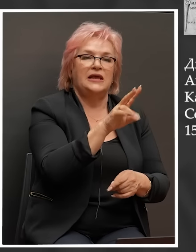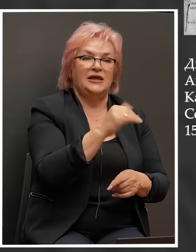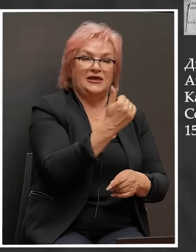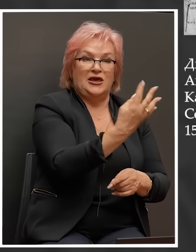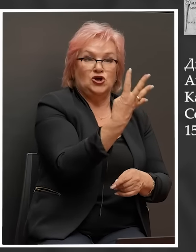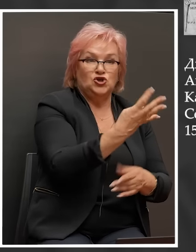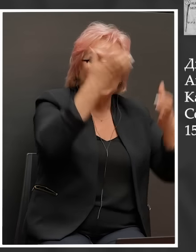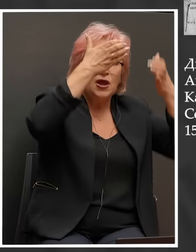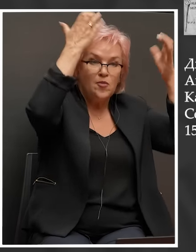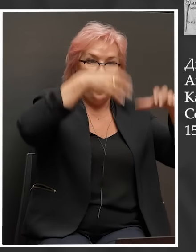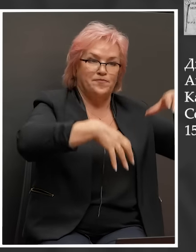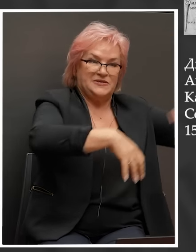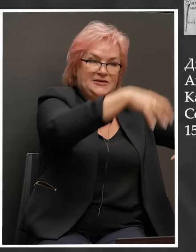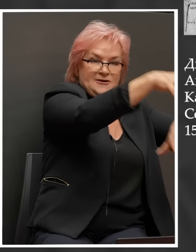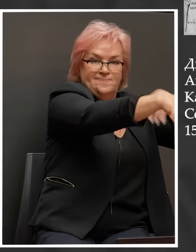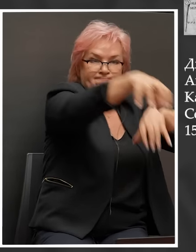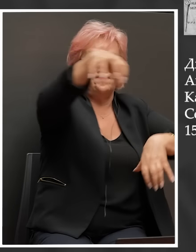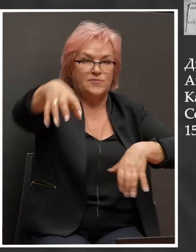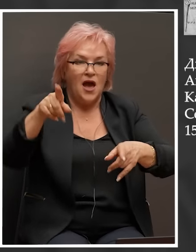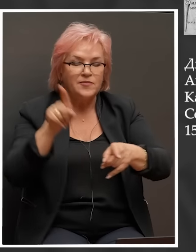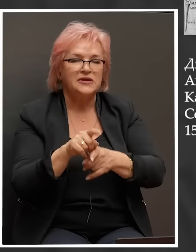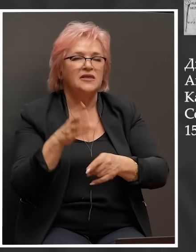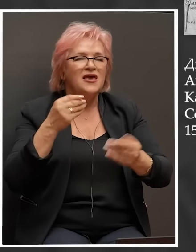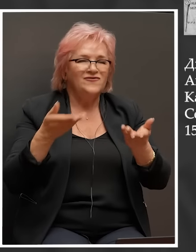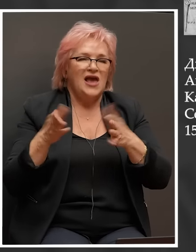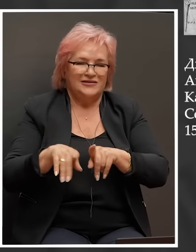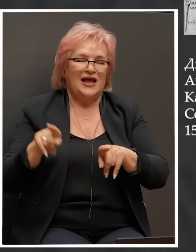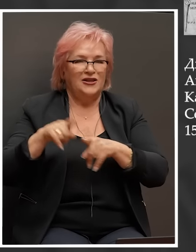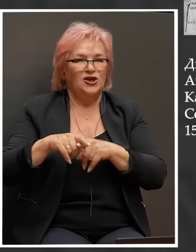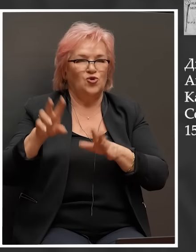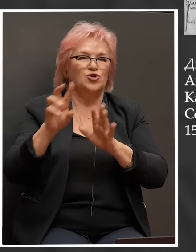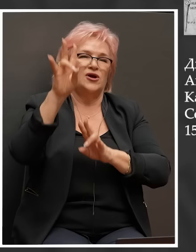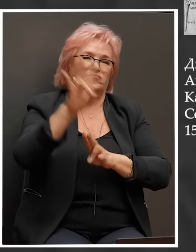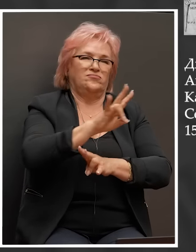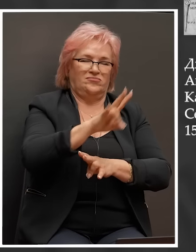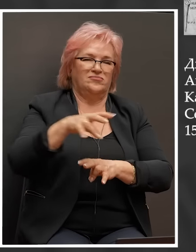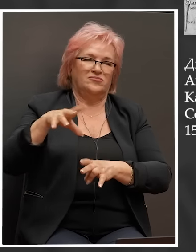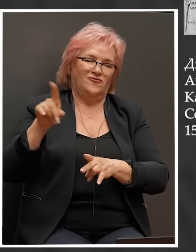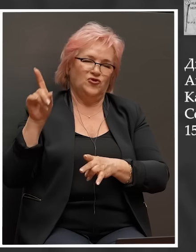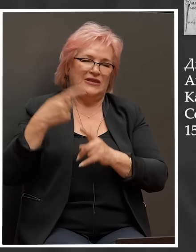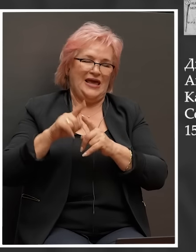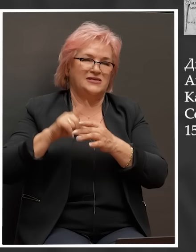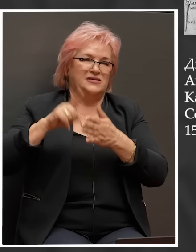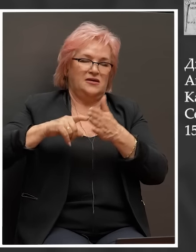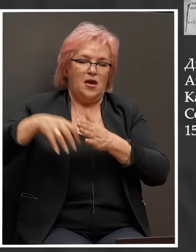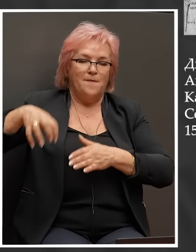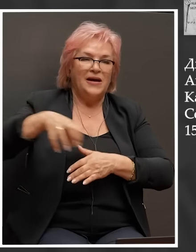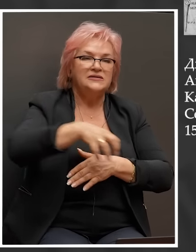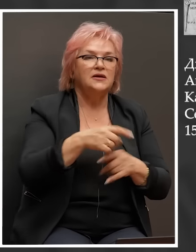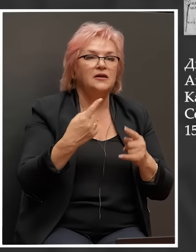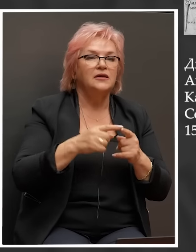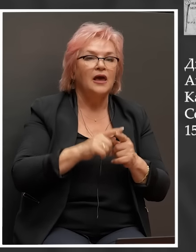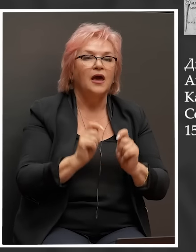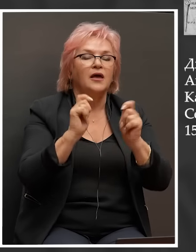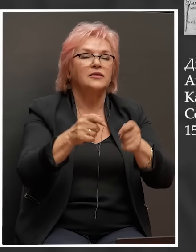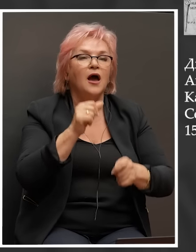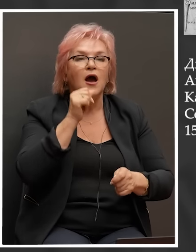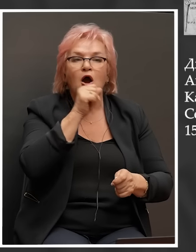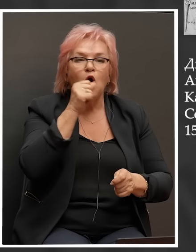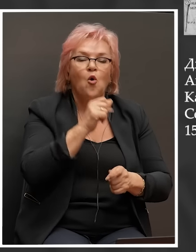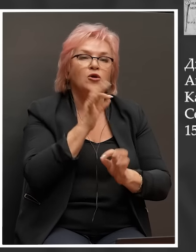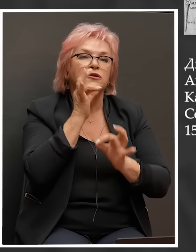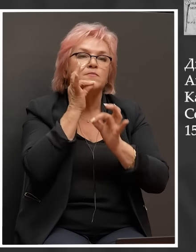папских базилики больших, базилики Маджоры, и все остальные базилики, которые, что дает вот это все, это дает год индульгенции,